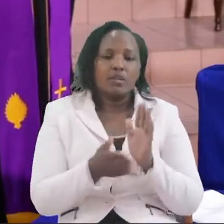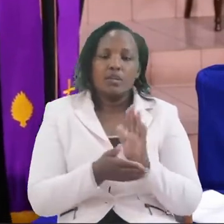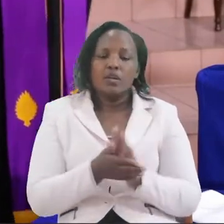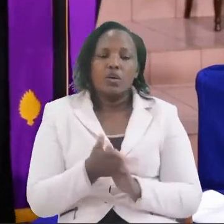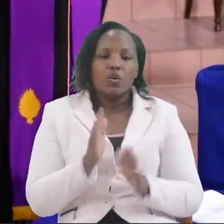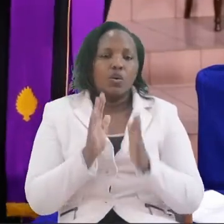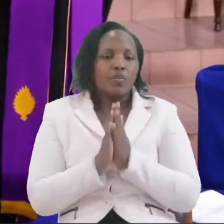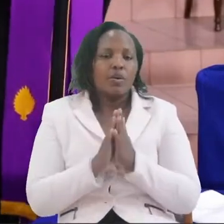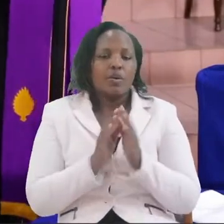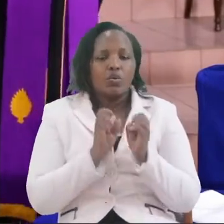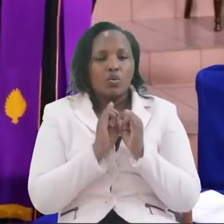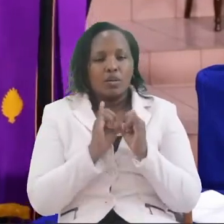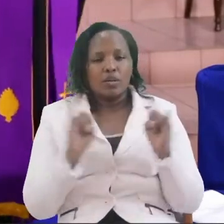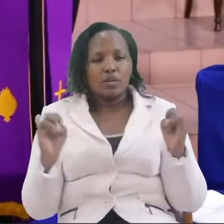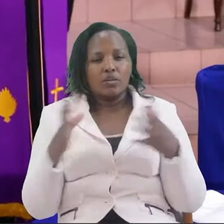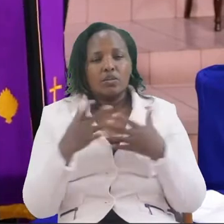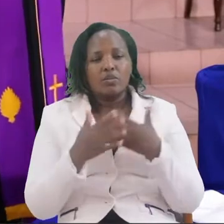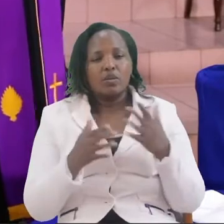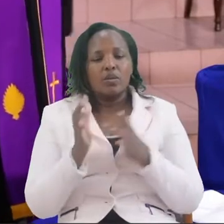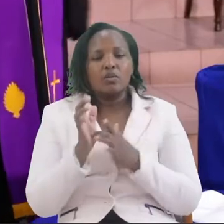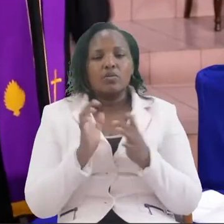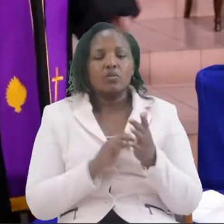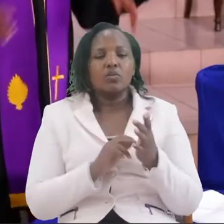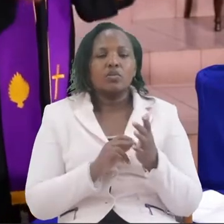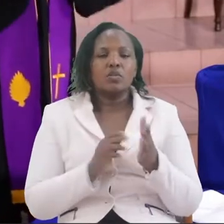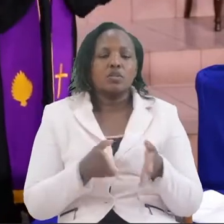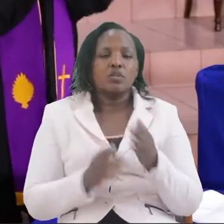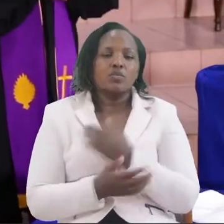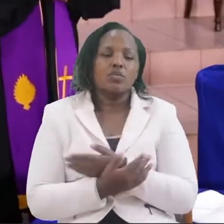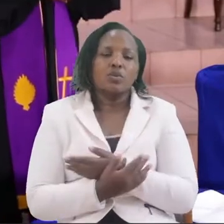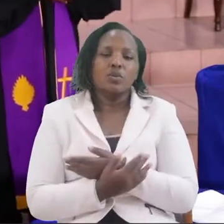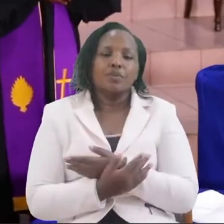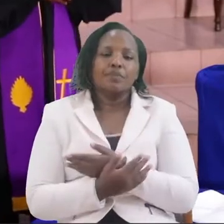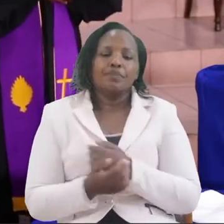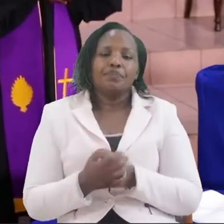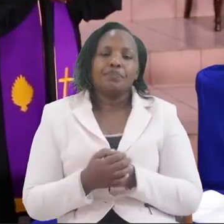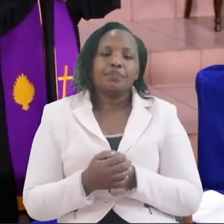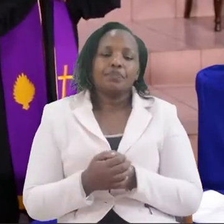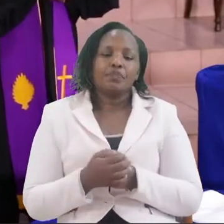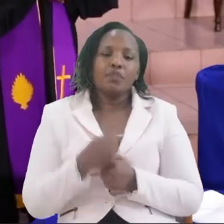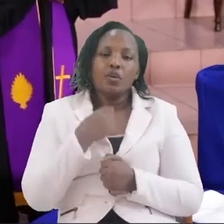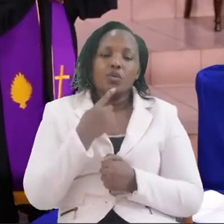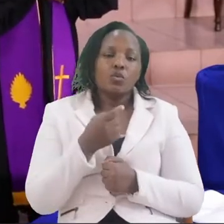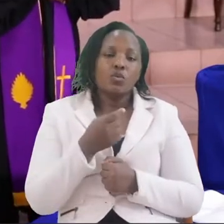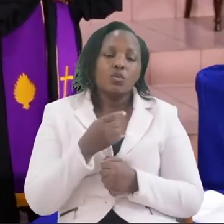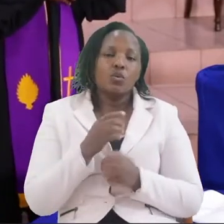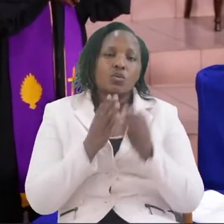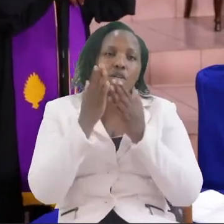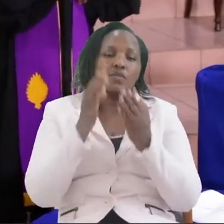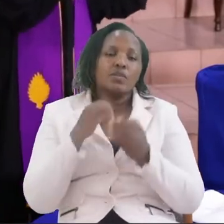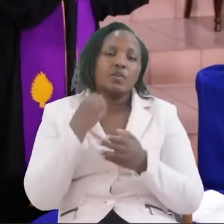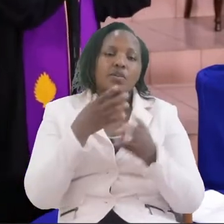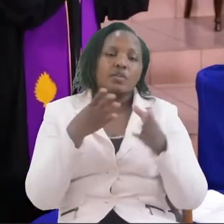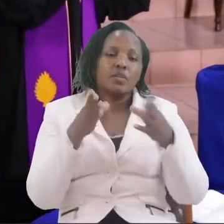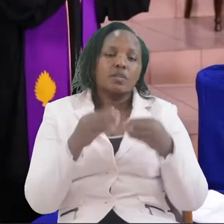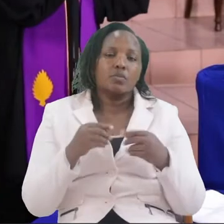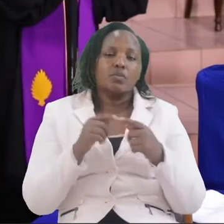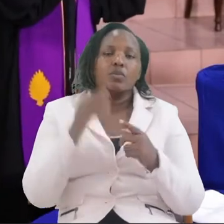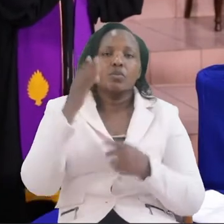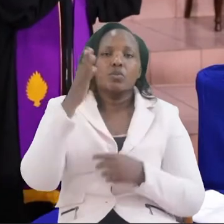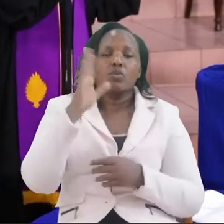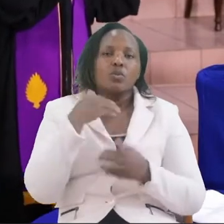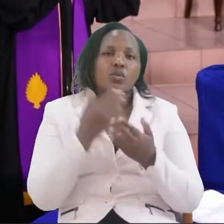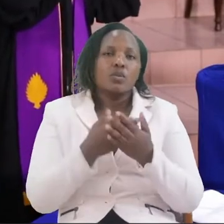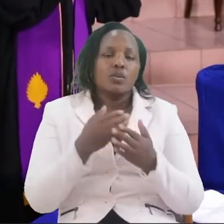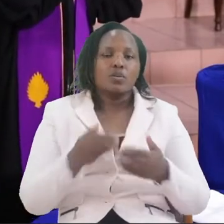Tunaomba ututakase kwa damu ya mwana wako Yesu Kristo asubuhi ya leo Mungu wetu. Na hili ibada yetu ikaweza kukubalika nawe. Ni